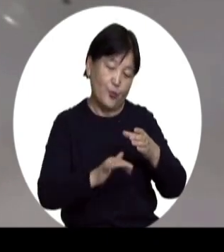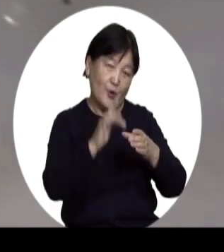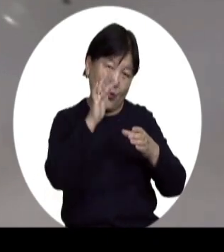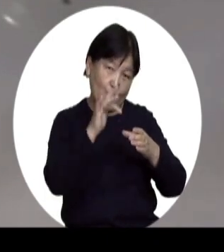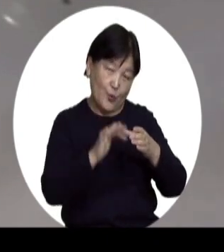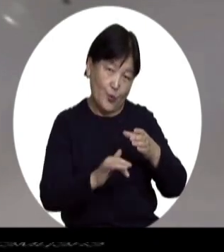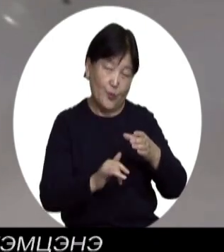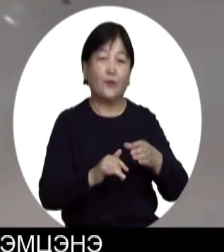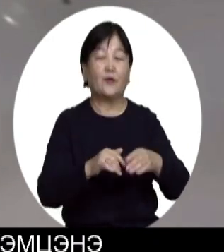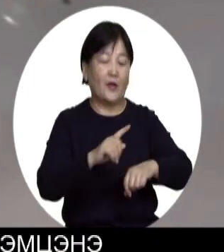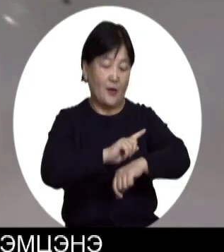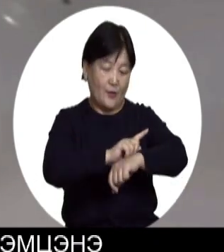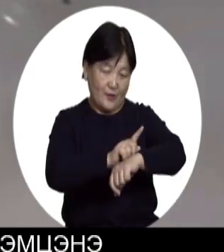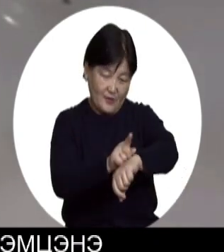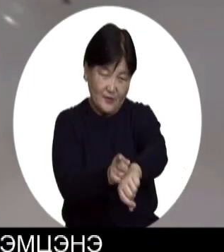авлаа.